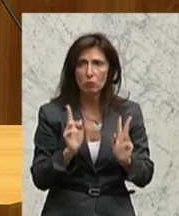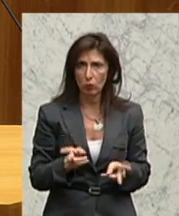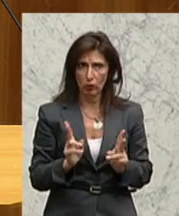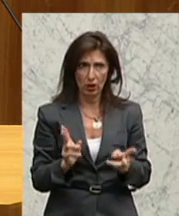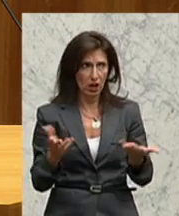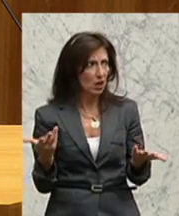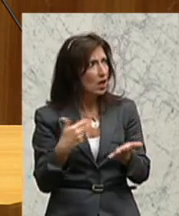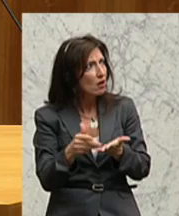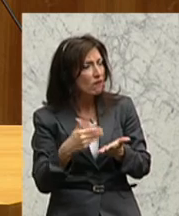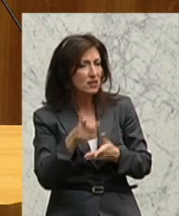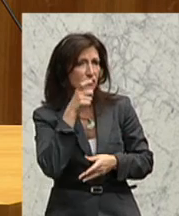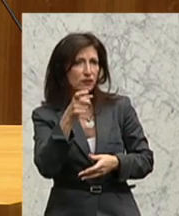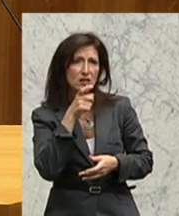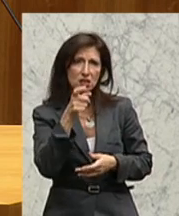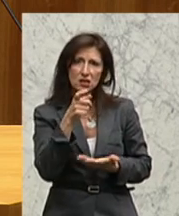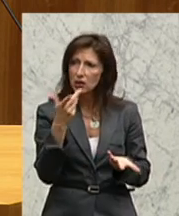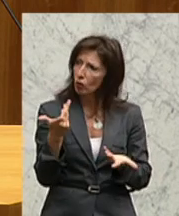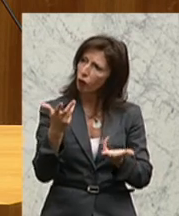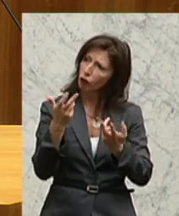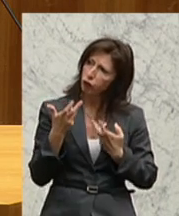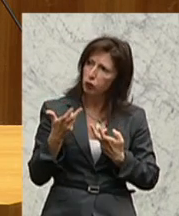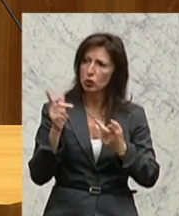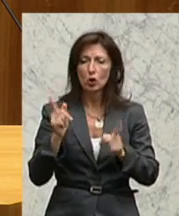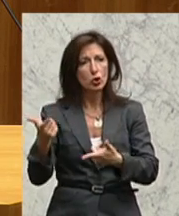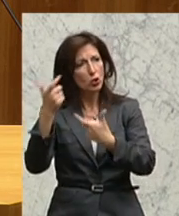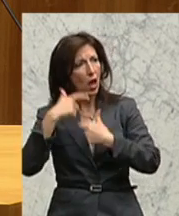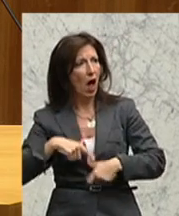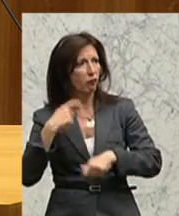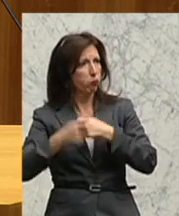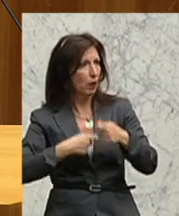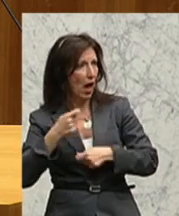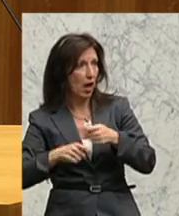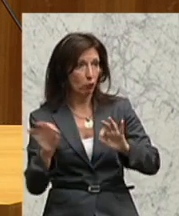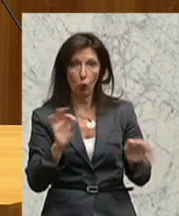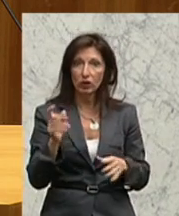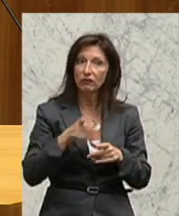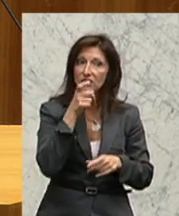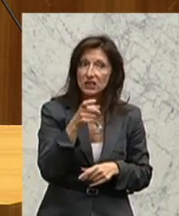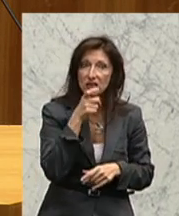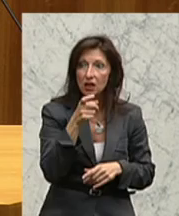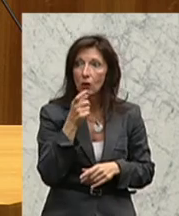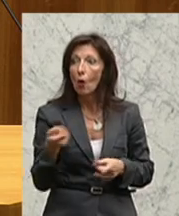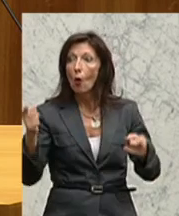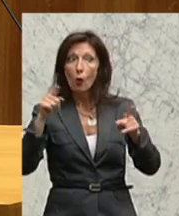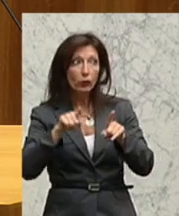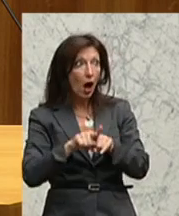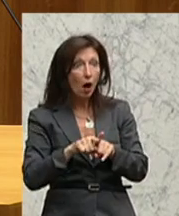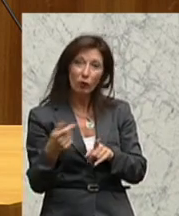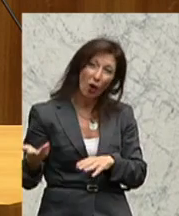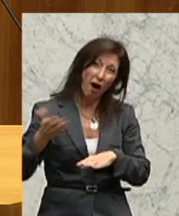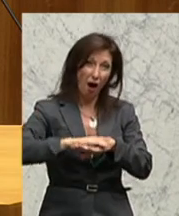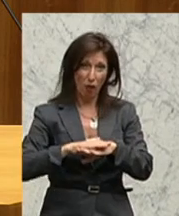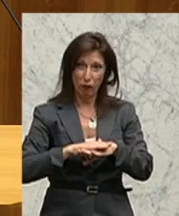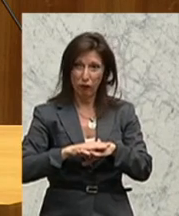Versicherung wir behandelt werden wollen, oder gewährleistet, dass wir versichert sind, beziehungsweise wir werden dann auch noch ungleich behandelt. Es muss mir einer